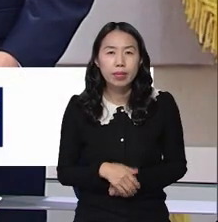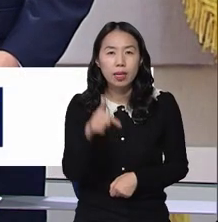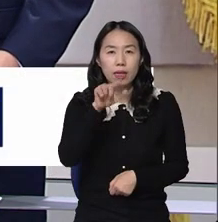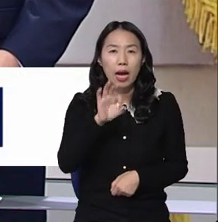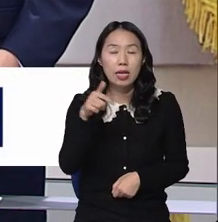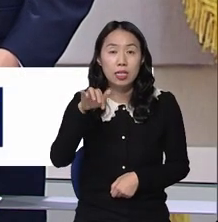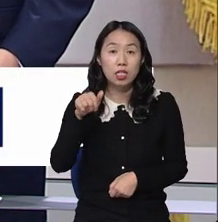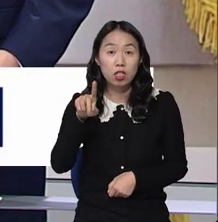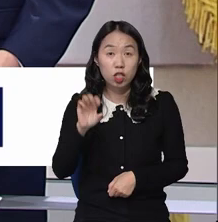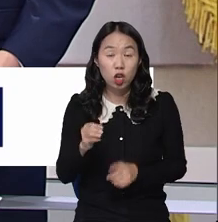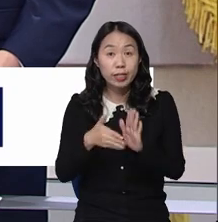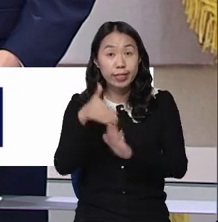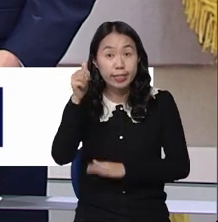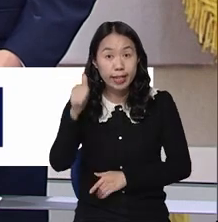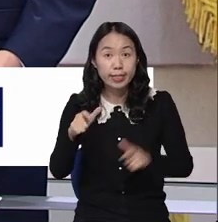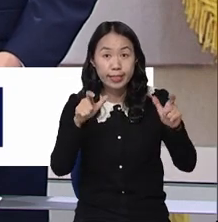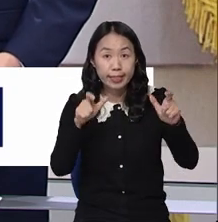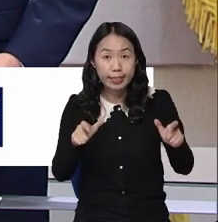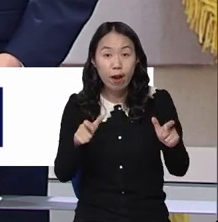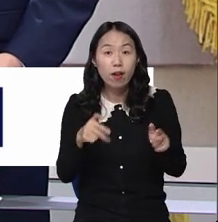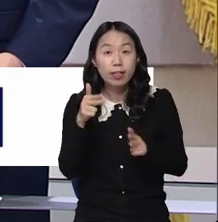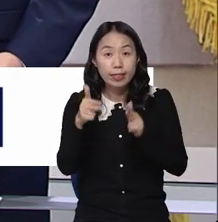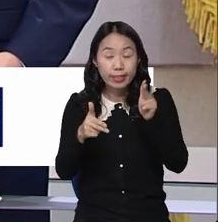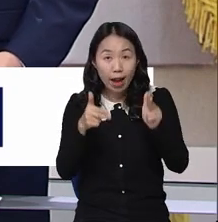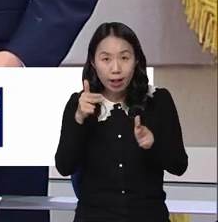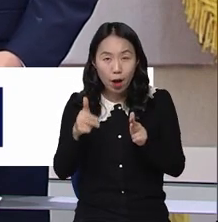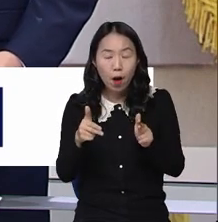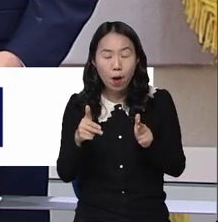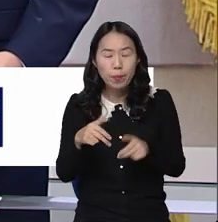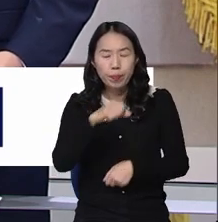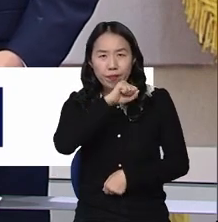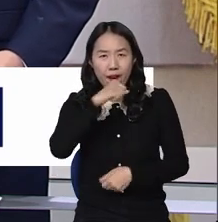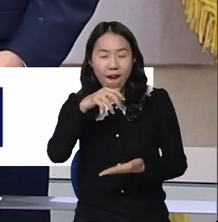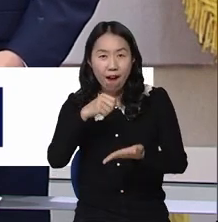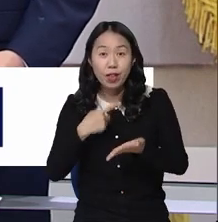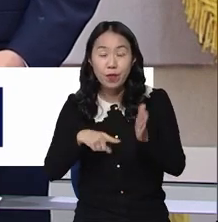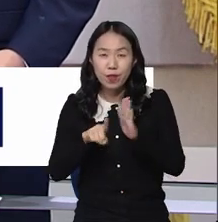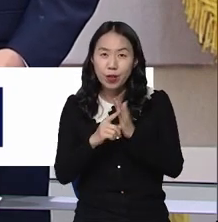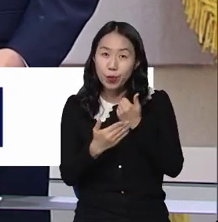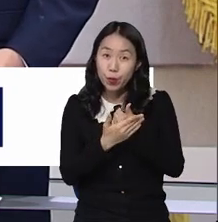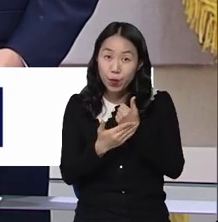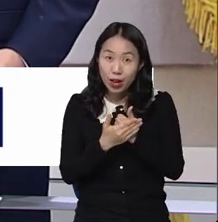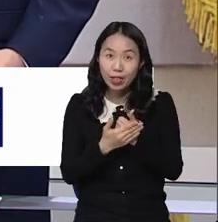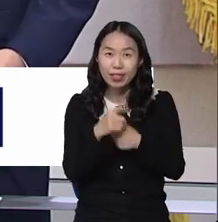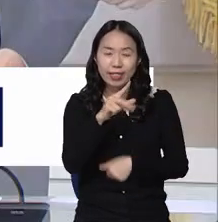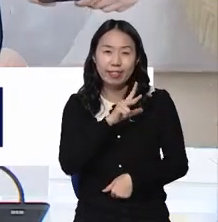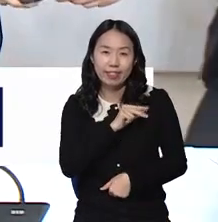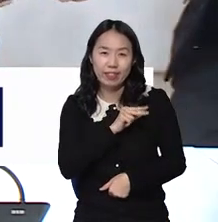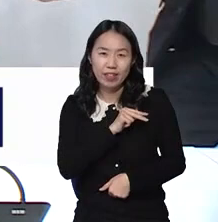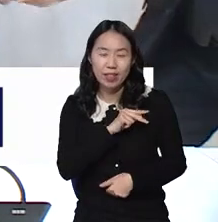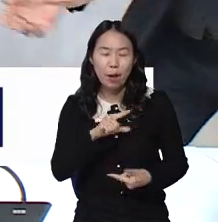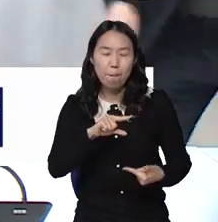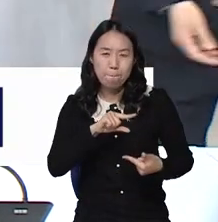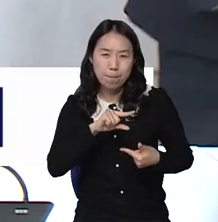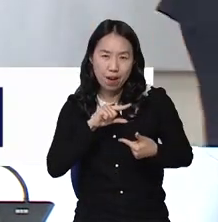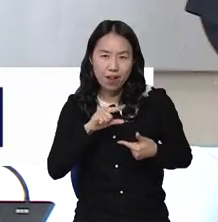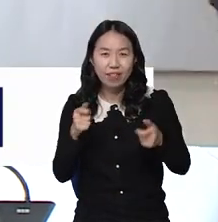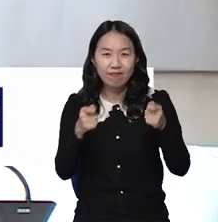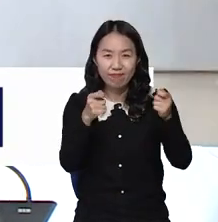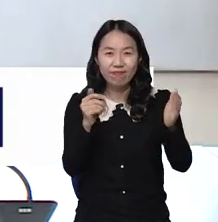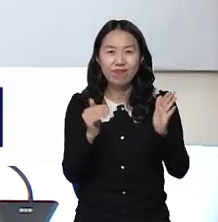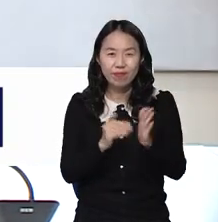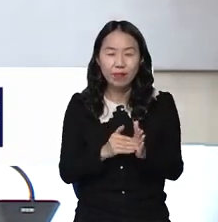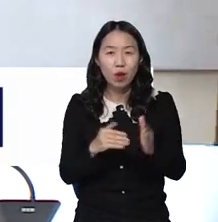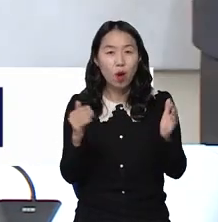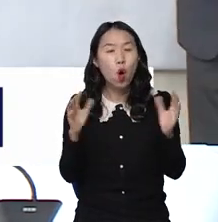강기정 광주광역시장이 지역 현안 사업의 국비 확보에 힘써준 국회의원들에게 광주 명예 시민증을 전달했습니다. 강 시장은